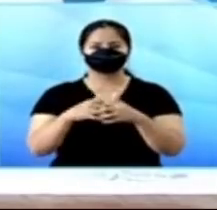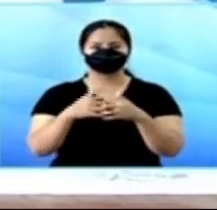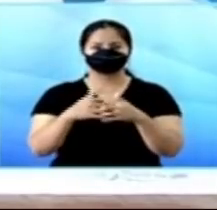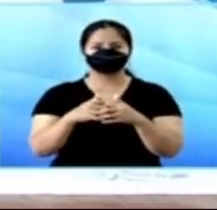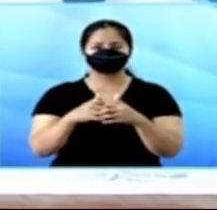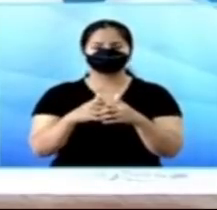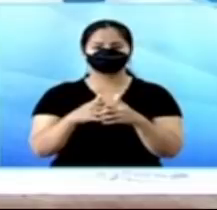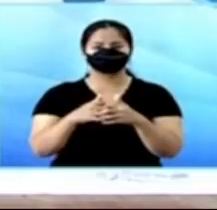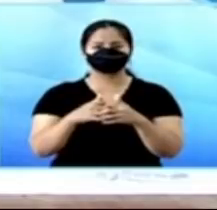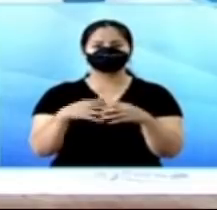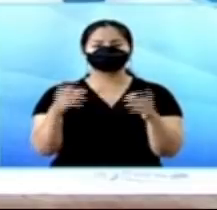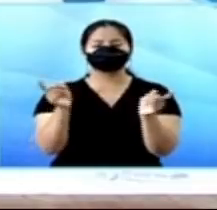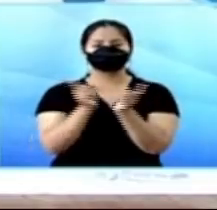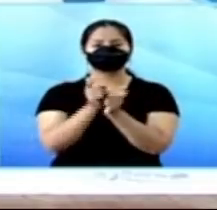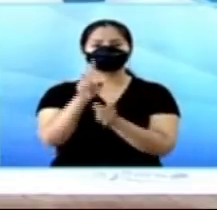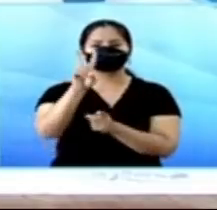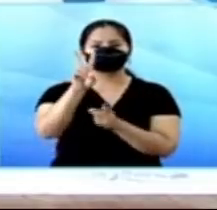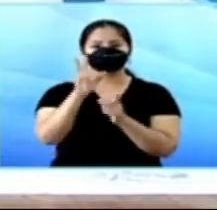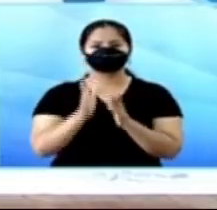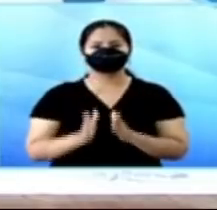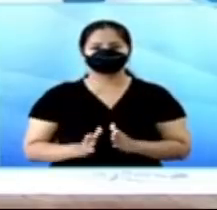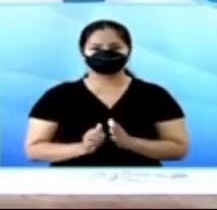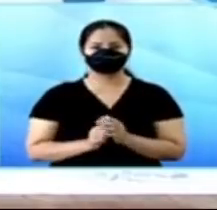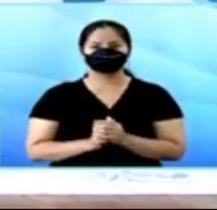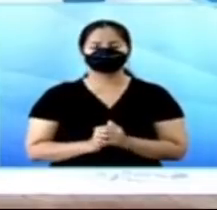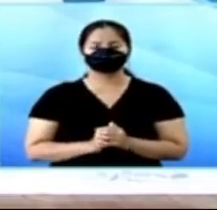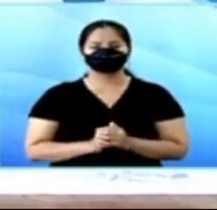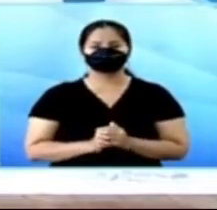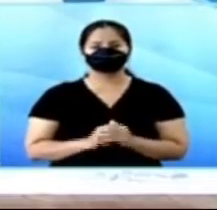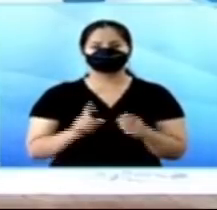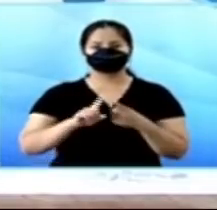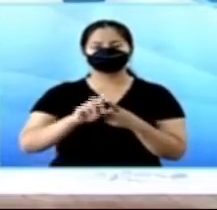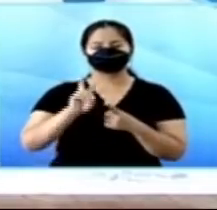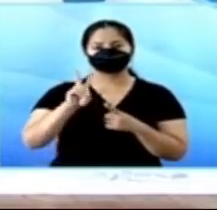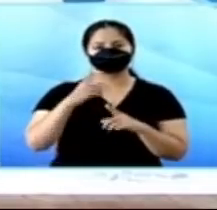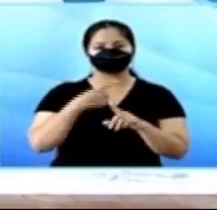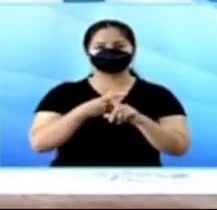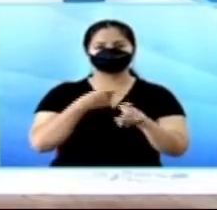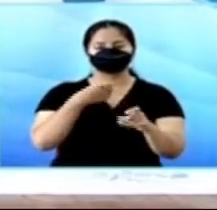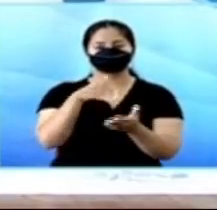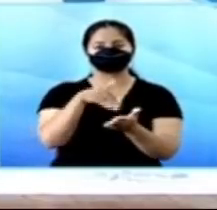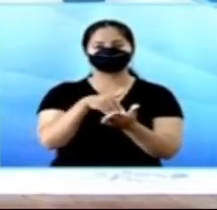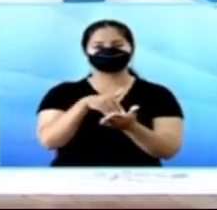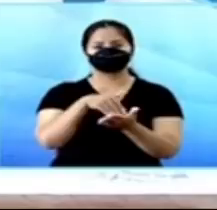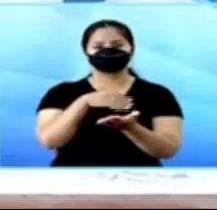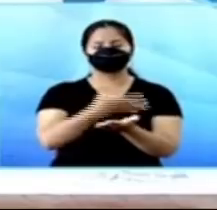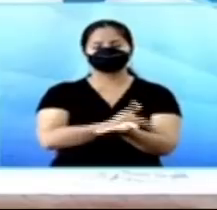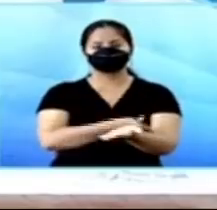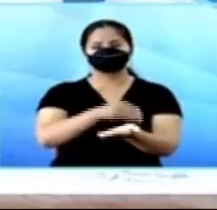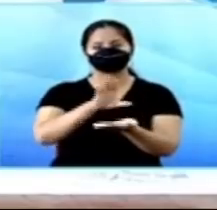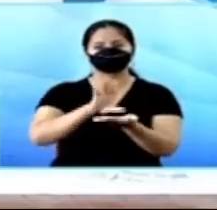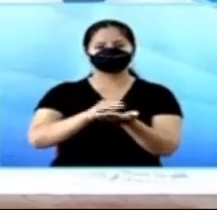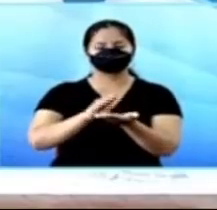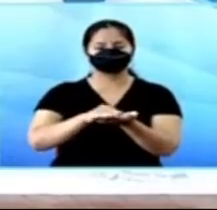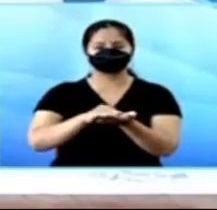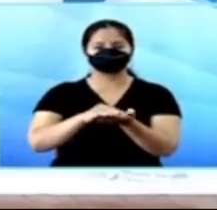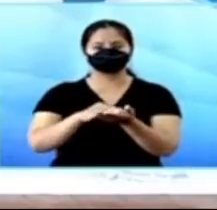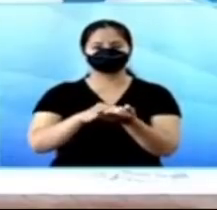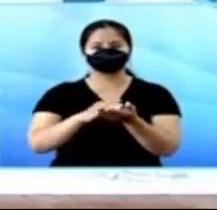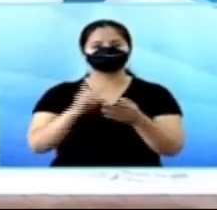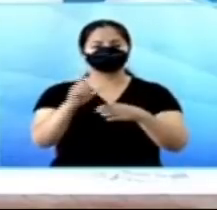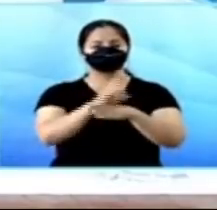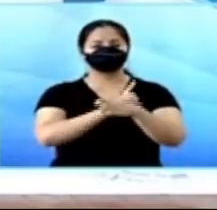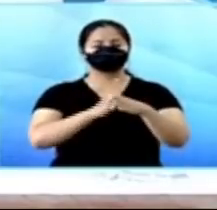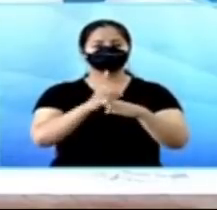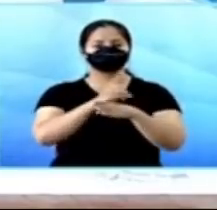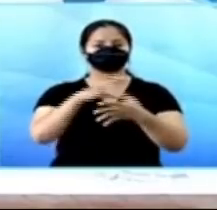นพบ2คนเนาะ2หมายกว่าจากศูนย์เก็บตัวอย่างของเดินกีฬา